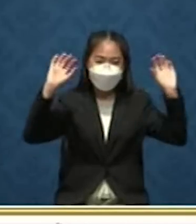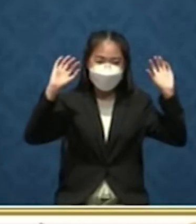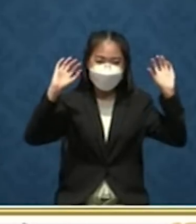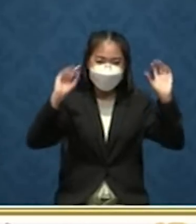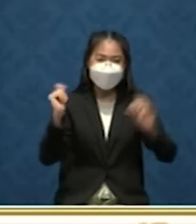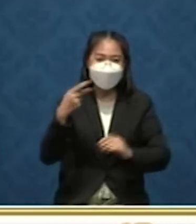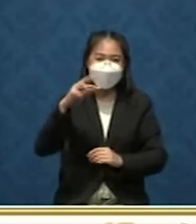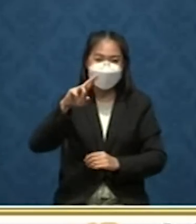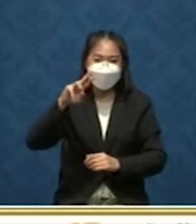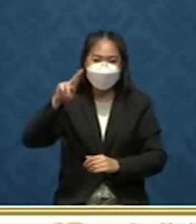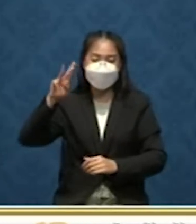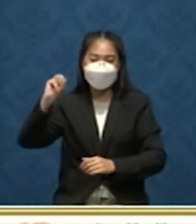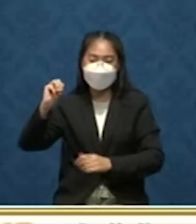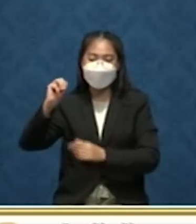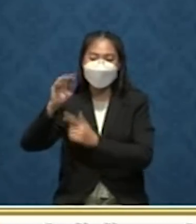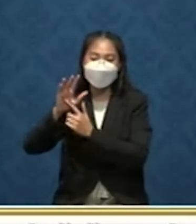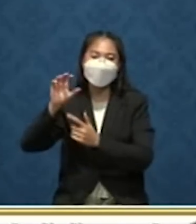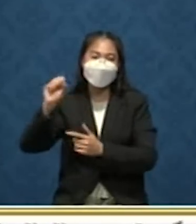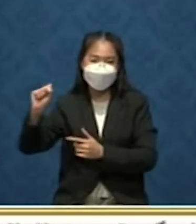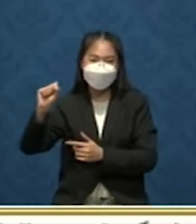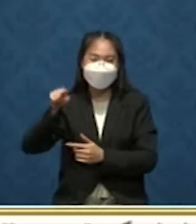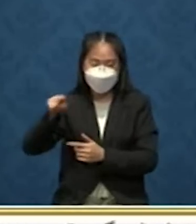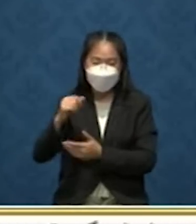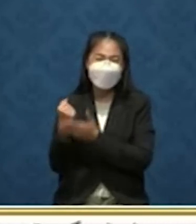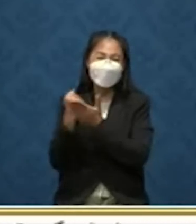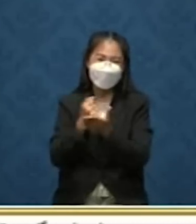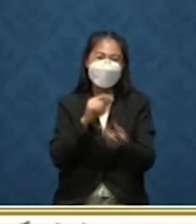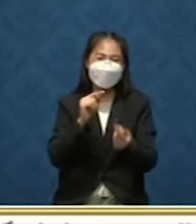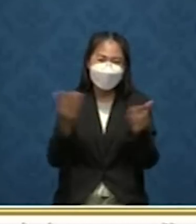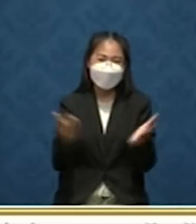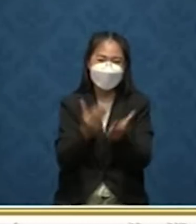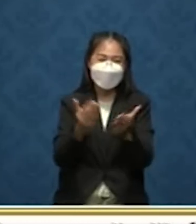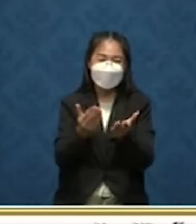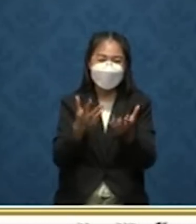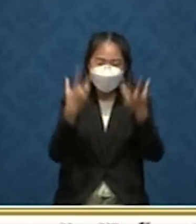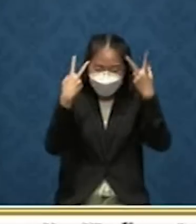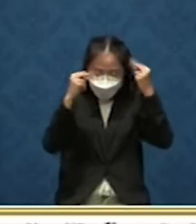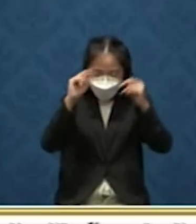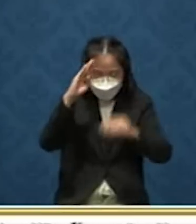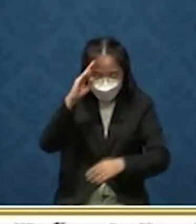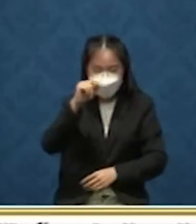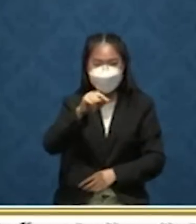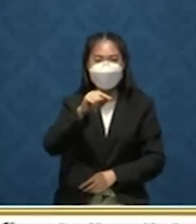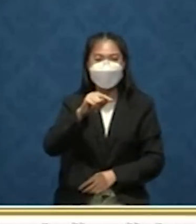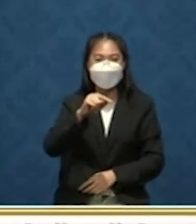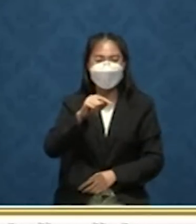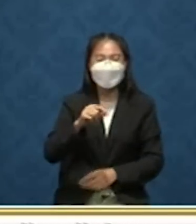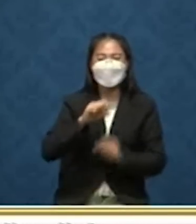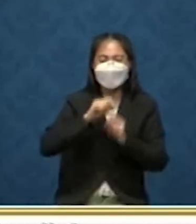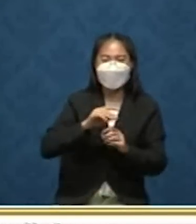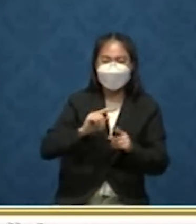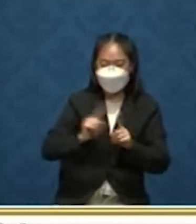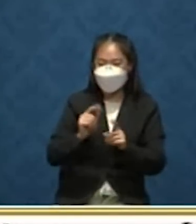็นมือระสารผลประย ledที่ตอให้บนเอกประยุดจะเกรียดแค่ไหนก็ตัดขาดกนไม่ได้